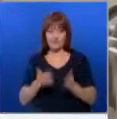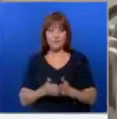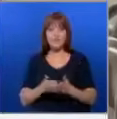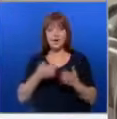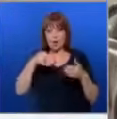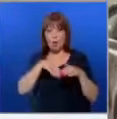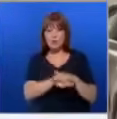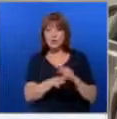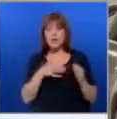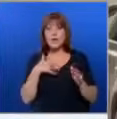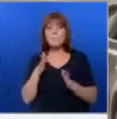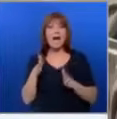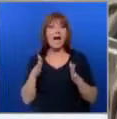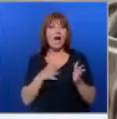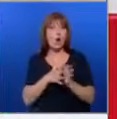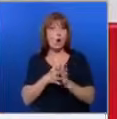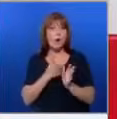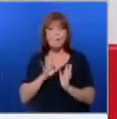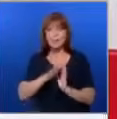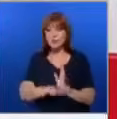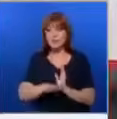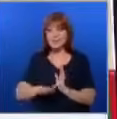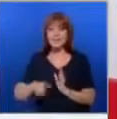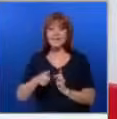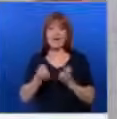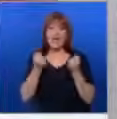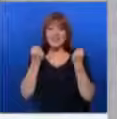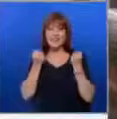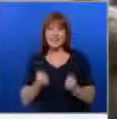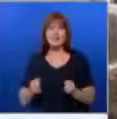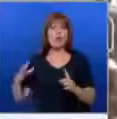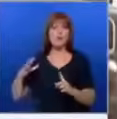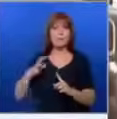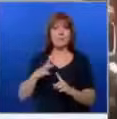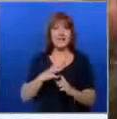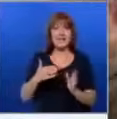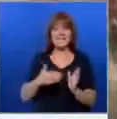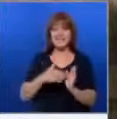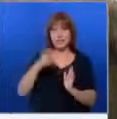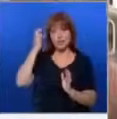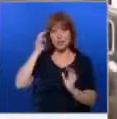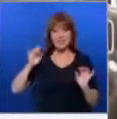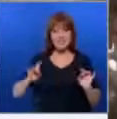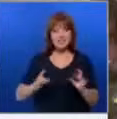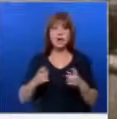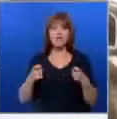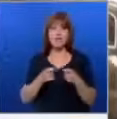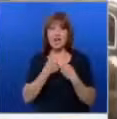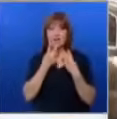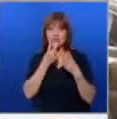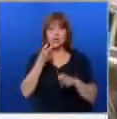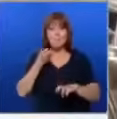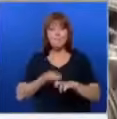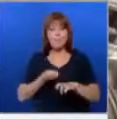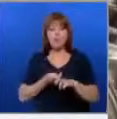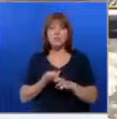има хора, не е изключено да има и деца. Това е едно от най-тежките нападения срещу Киев от началото на войната. Вижте болницата,